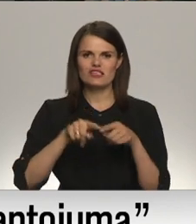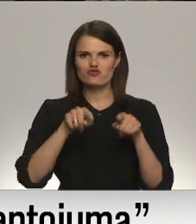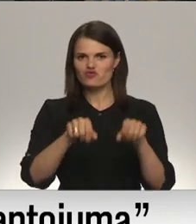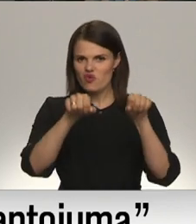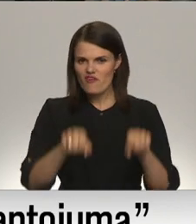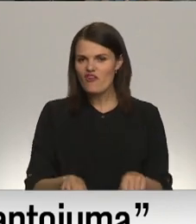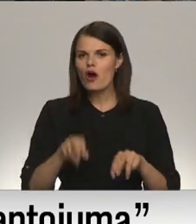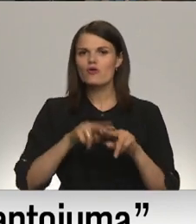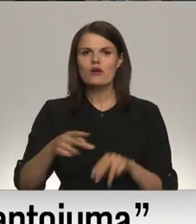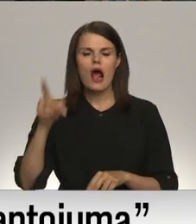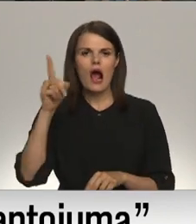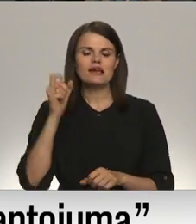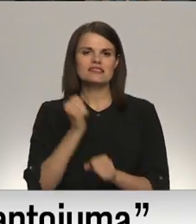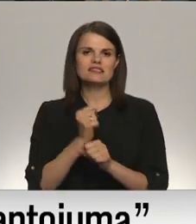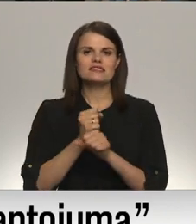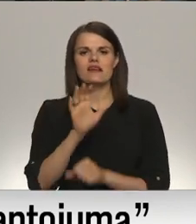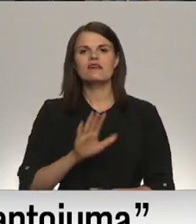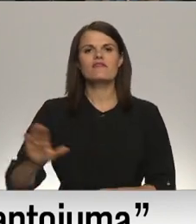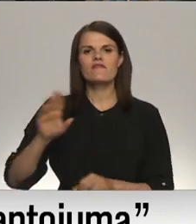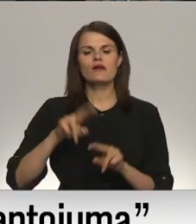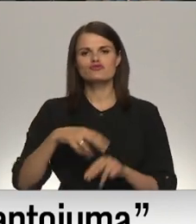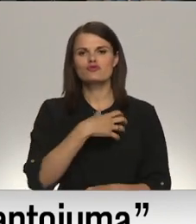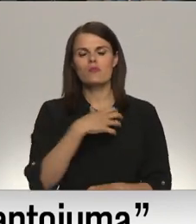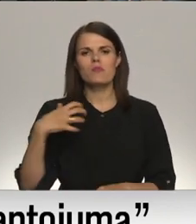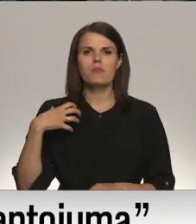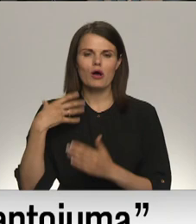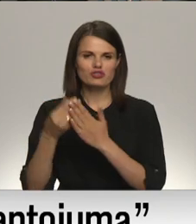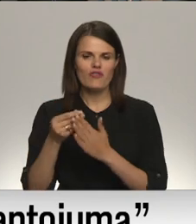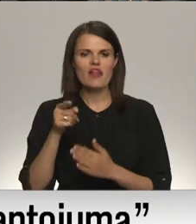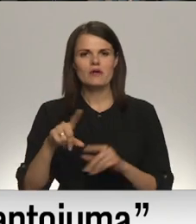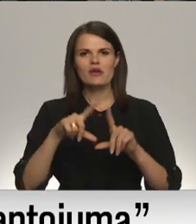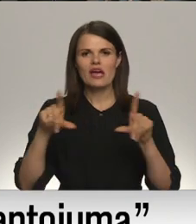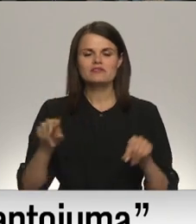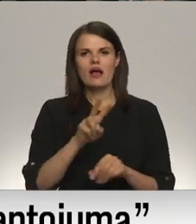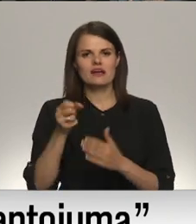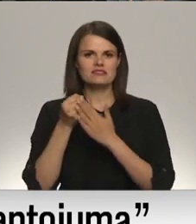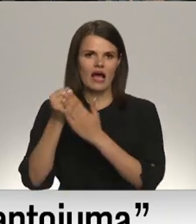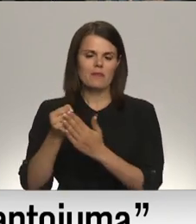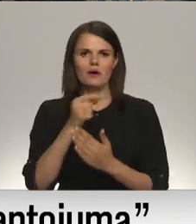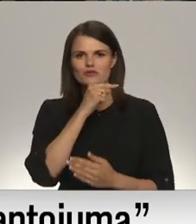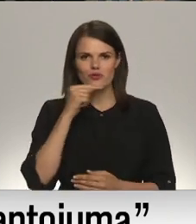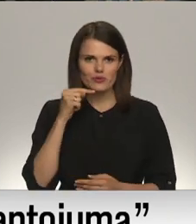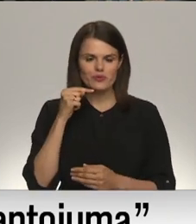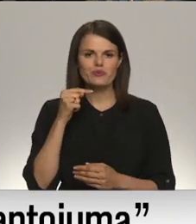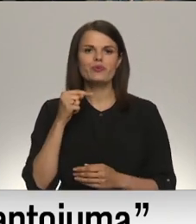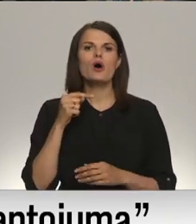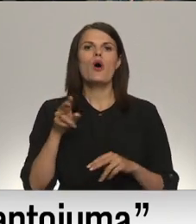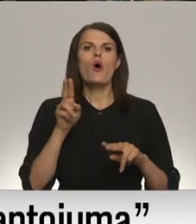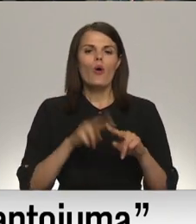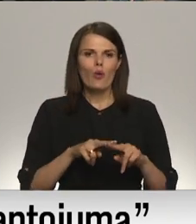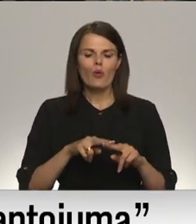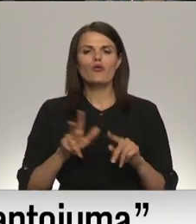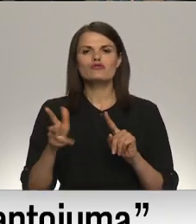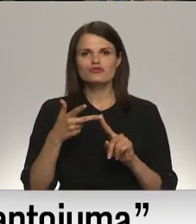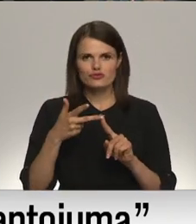Otrais – aizliegt ieņemt amatus valsts un pašvaldību institūcijās prokremliski noskaņotām personām. Un visbeidzot, trešais –